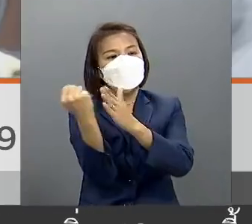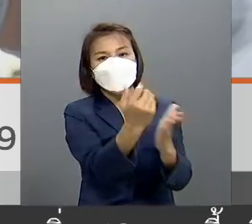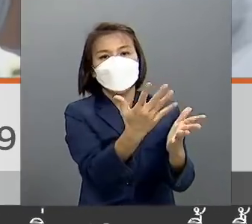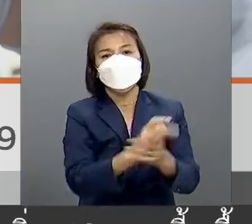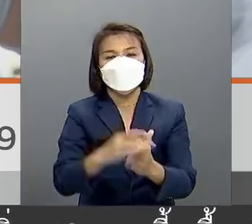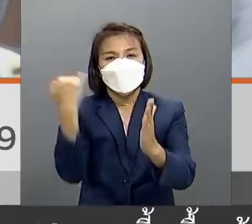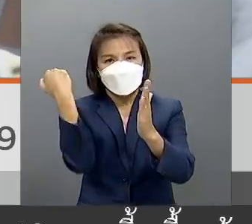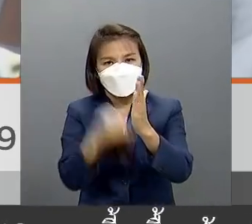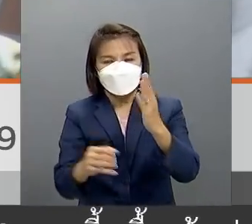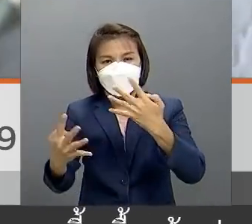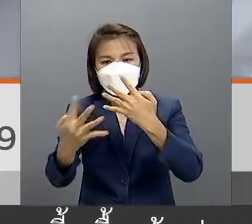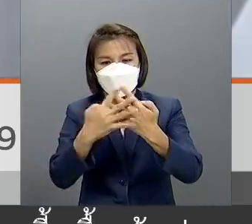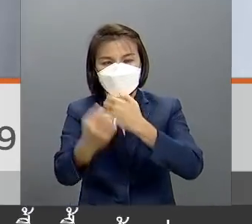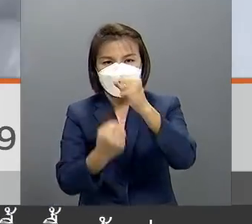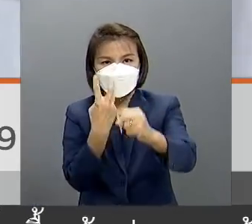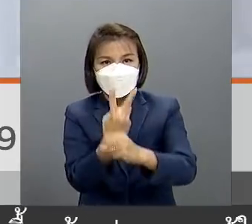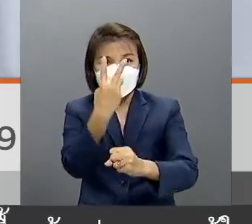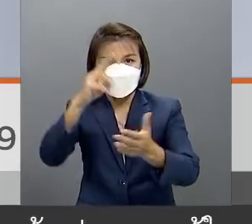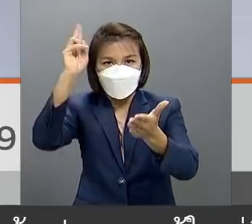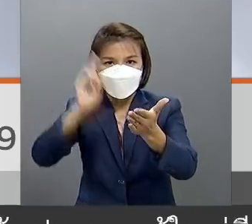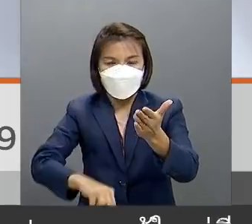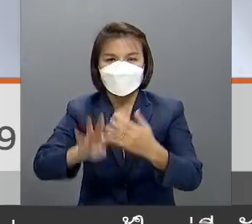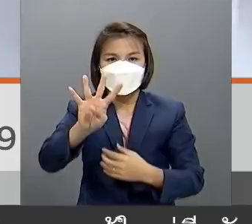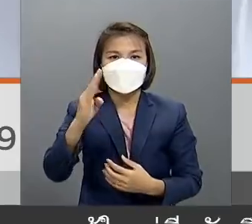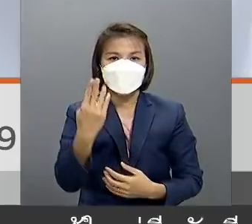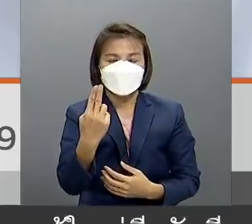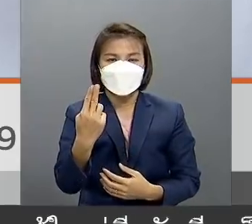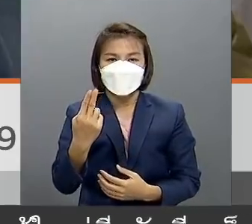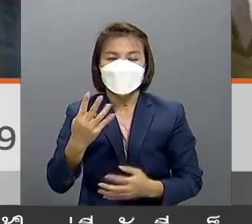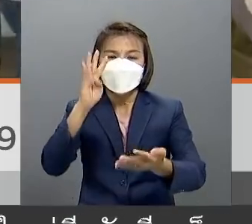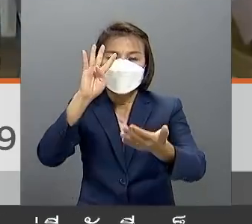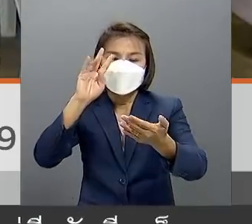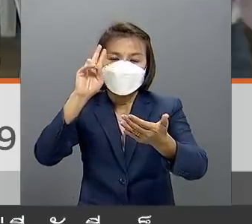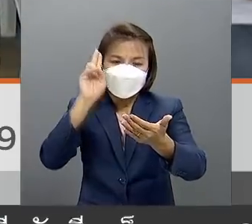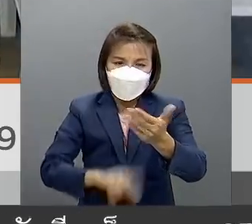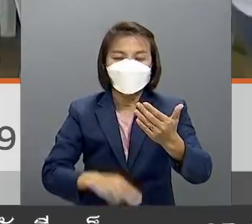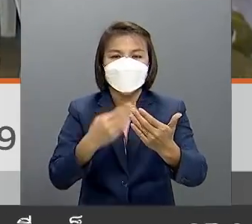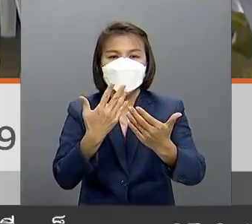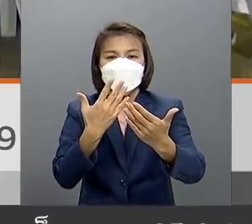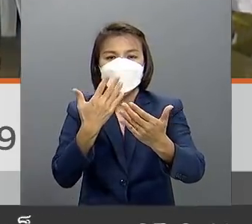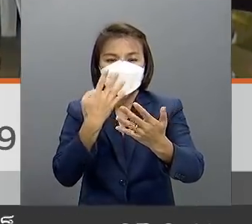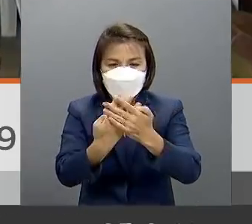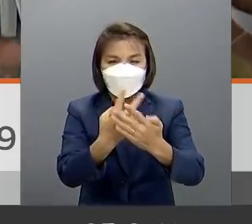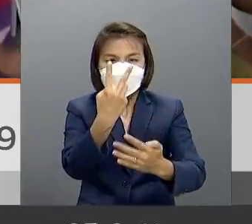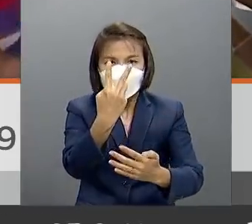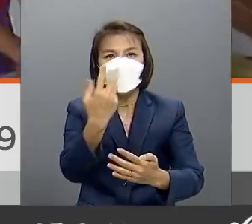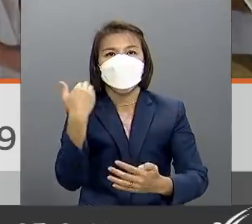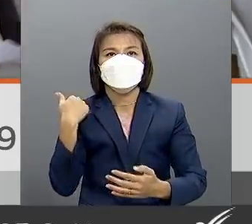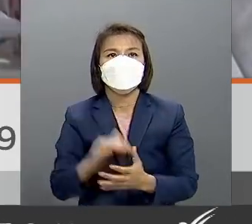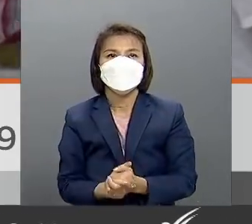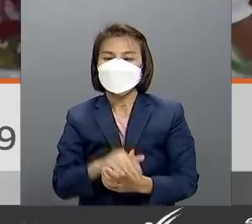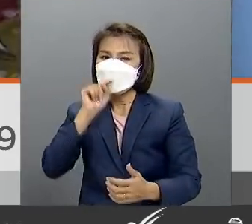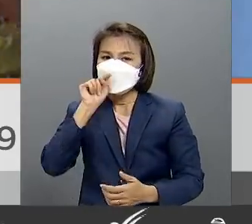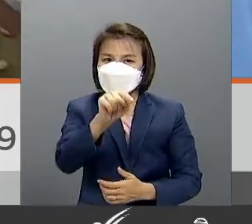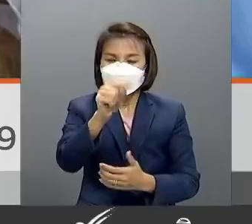ไม่เกิน2ปีหรือว่าปรับไม่เกิน 40,000 บาทหรือทั้งจำทั้งปรับรวมทั้งคำสั่งให้ระงับการดำเนินการในลักษณะ